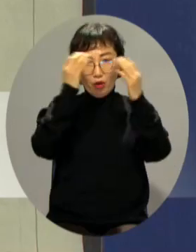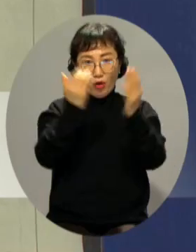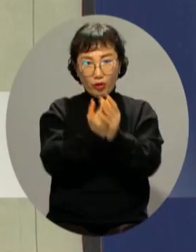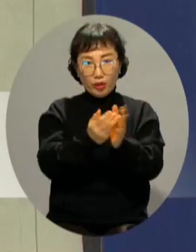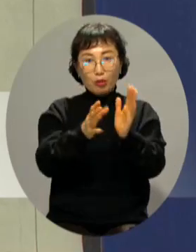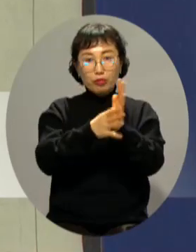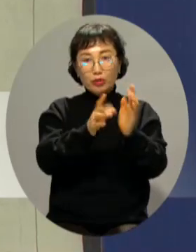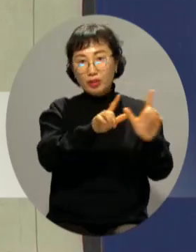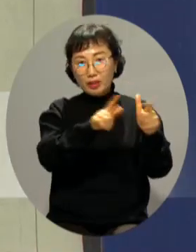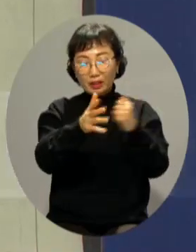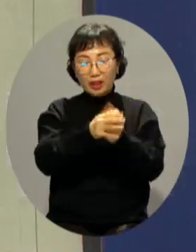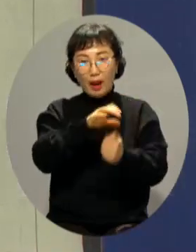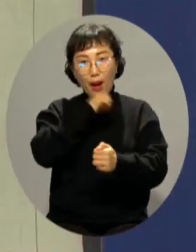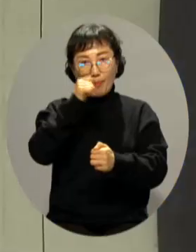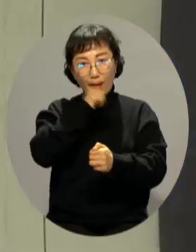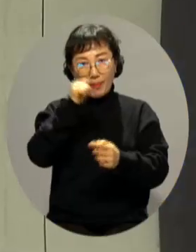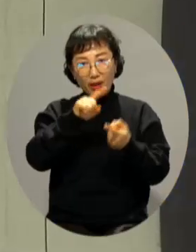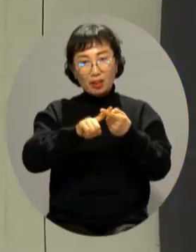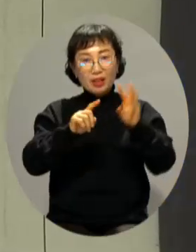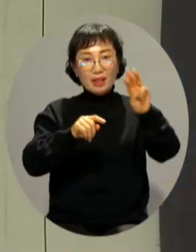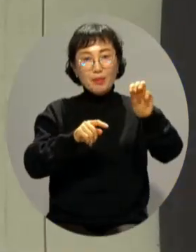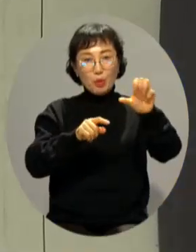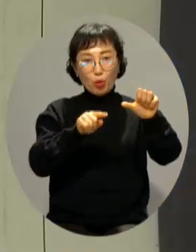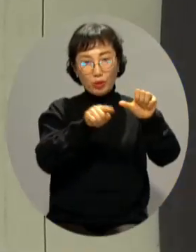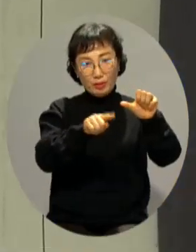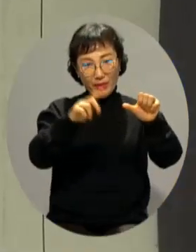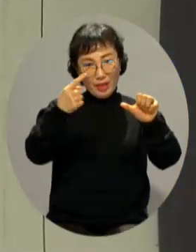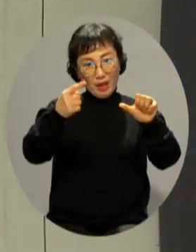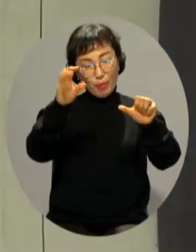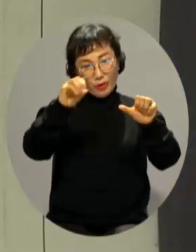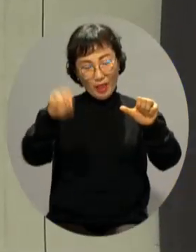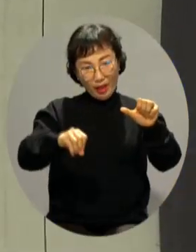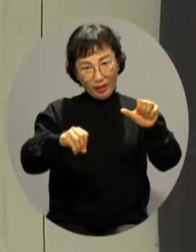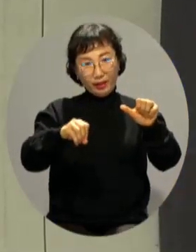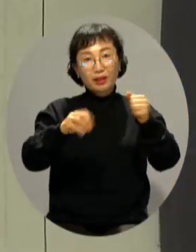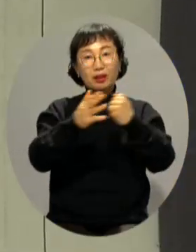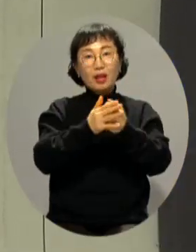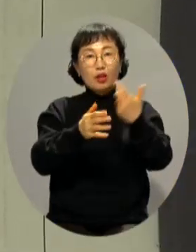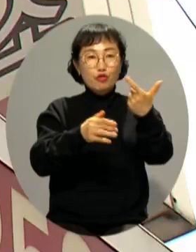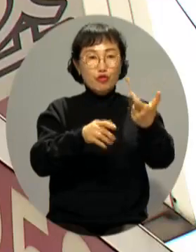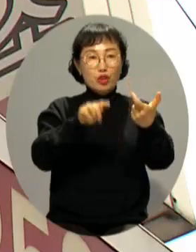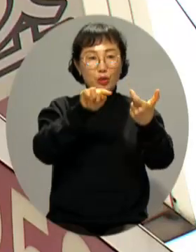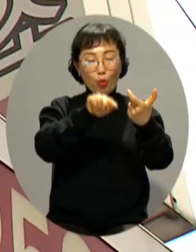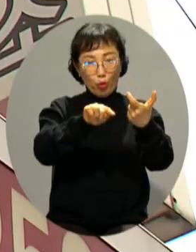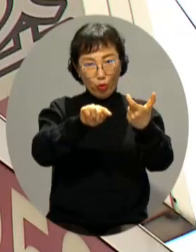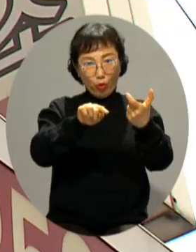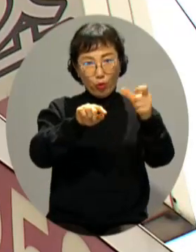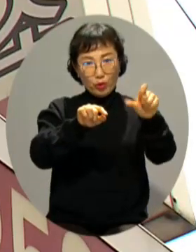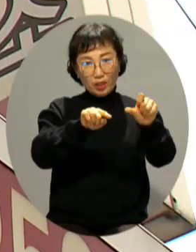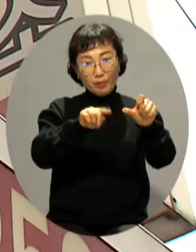경매 물건의 평균 낙찰율은 35.1% 낙찰가율은 65.3%를 보였습니다